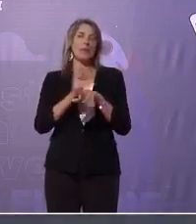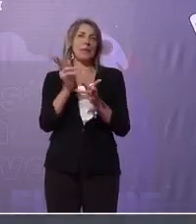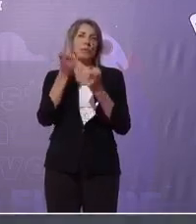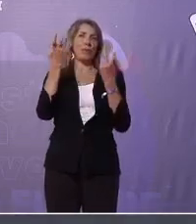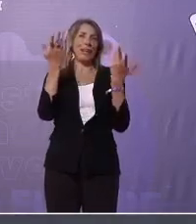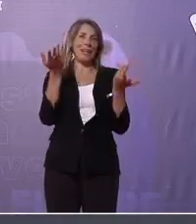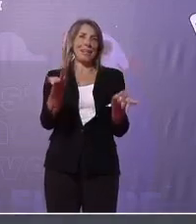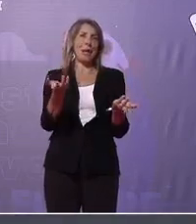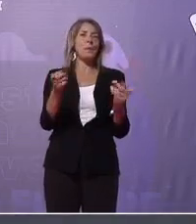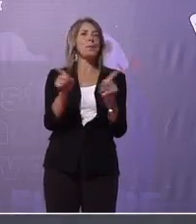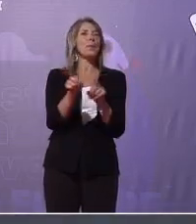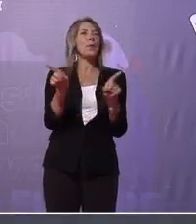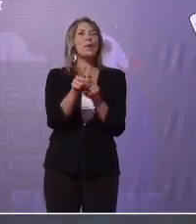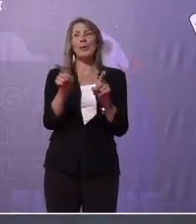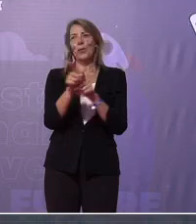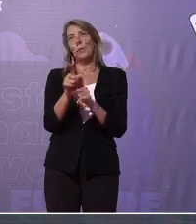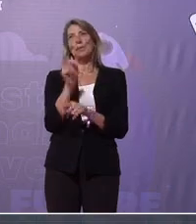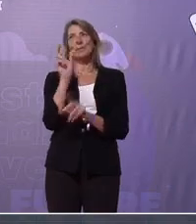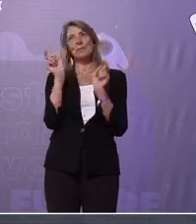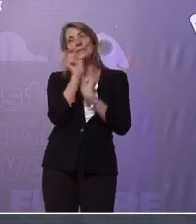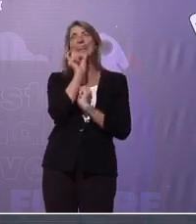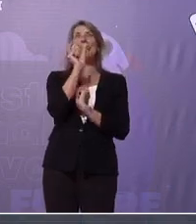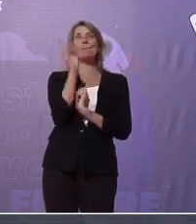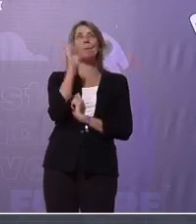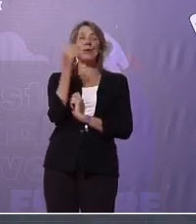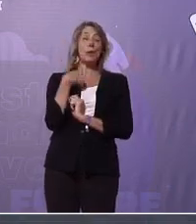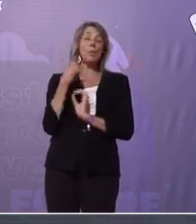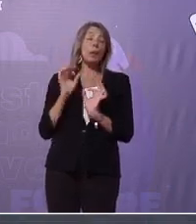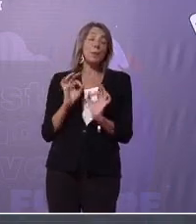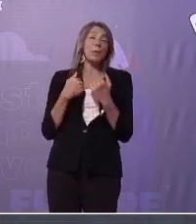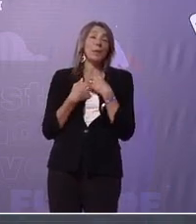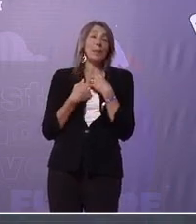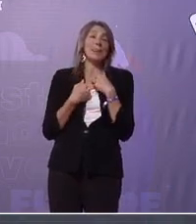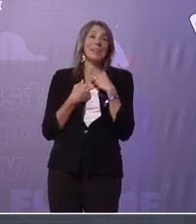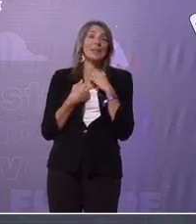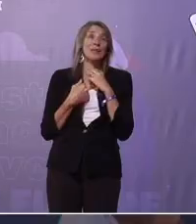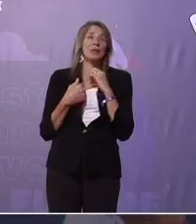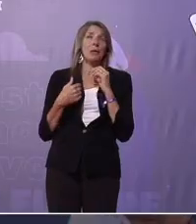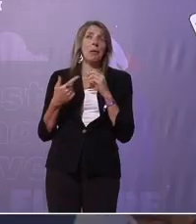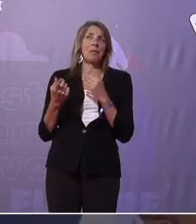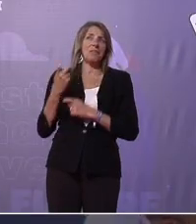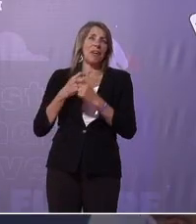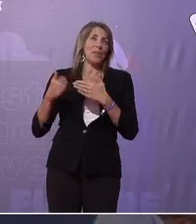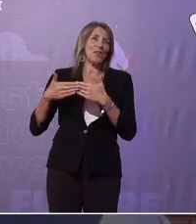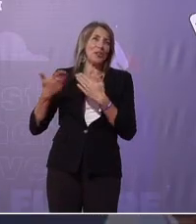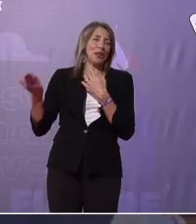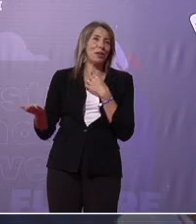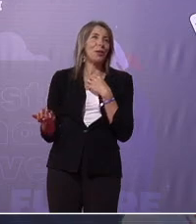in termini bolognesi locali Io stesso non vengo da molto lontano